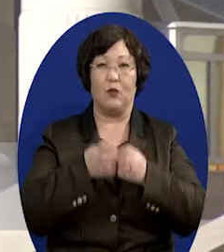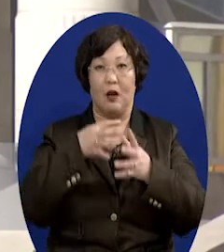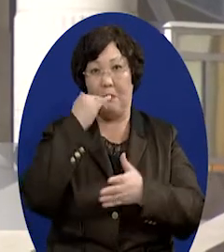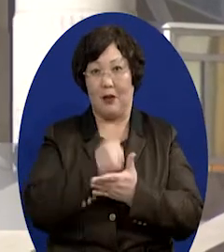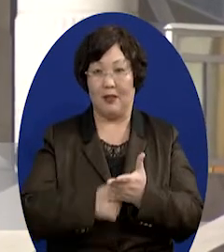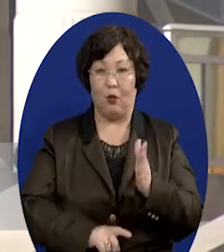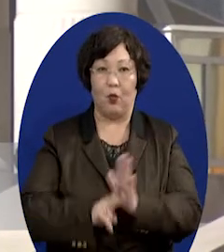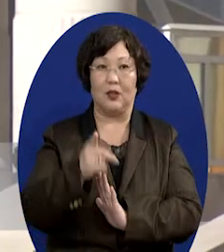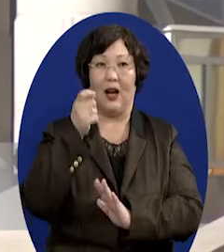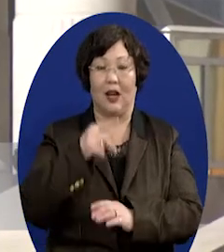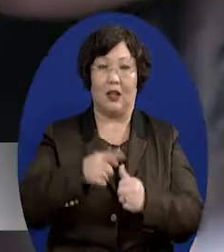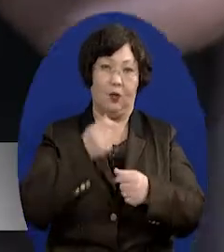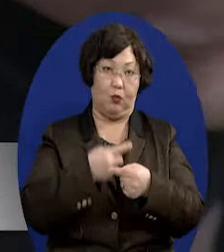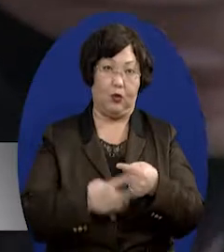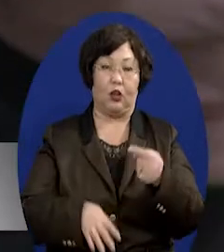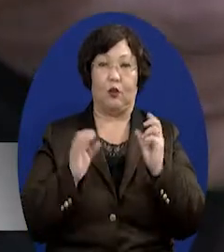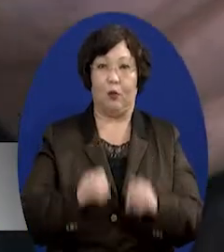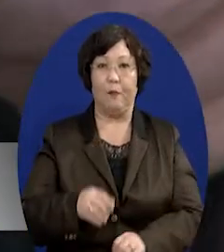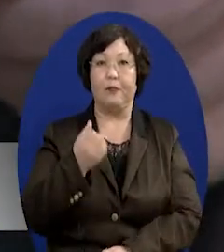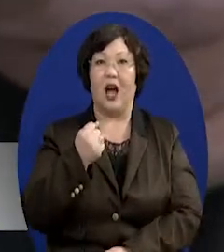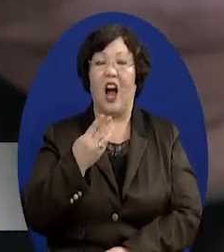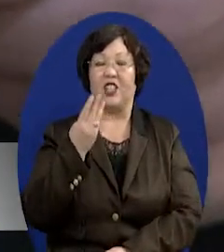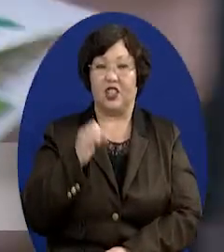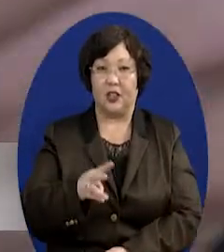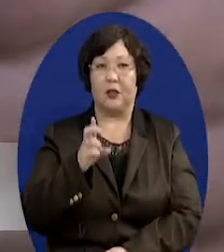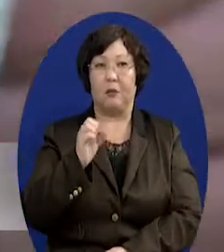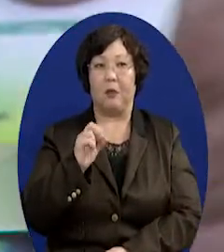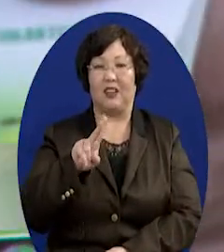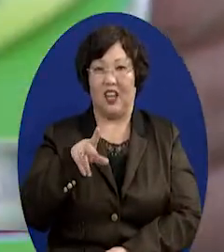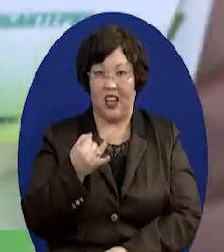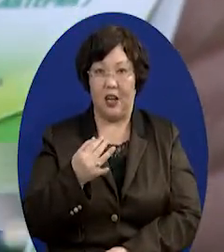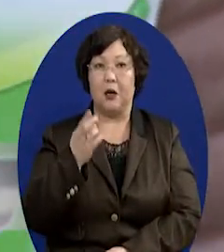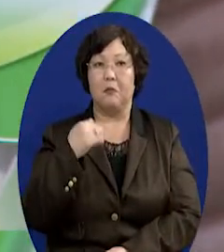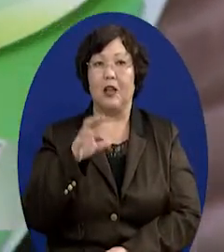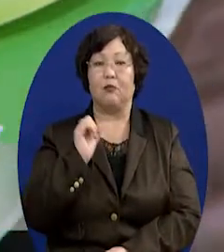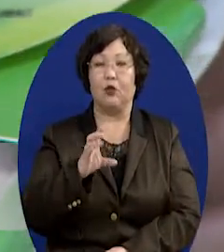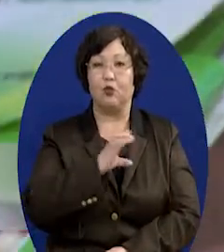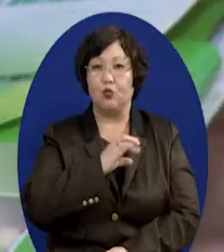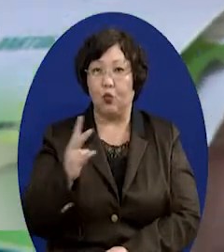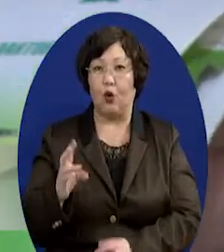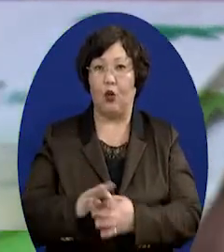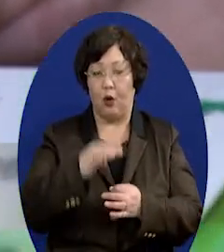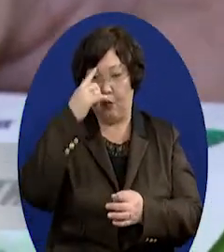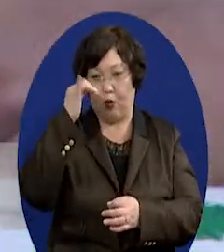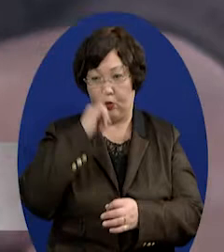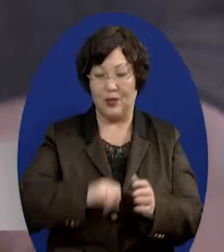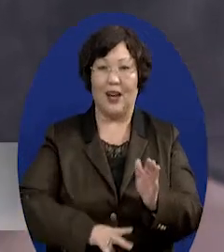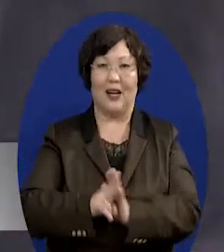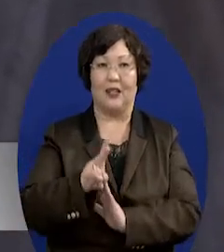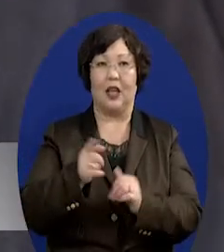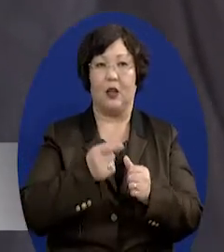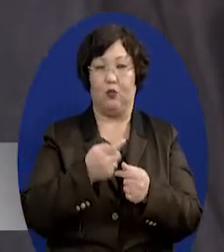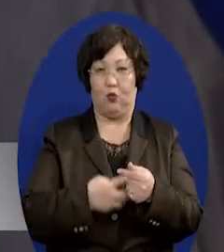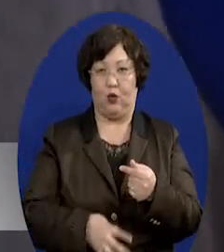үүслийг нь бүртгэдэг болно. Ашигт бактерийн бэлтгэл байна л дээ. Сүүнээс Монгол орноос гаралтай одоо ингээд бүртгэлтэй. Жишээ нь